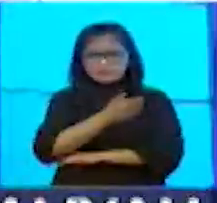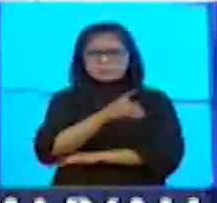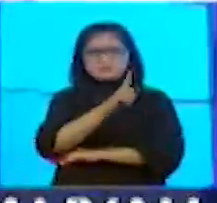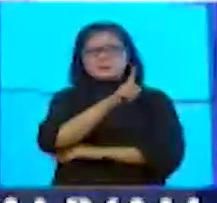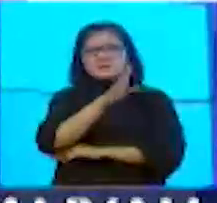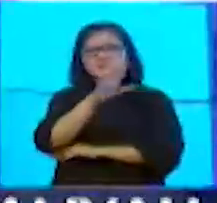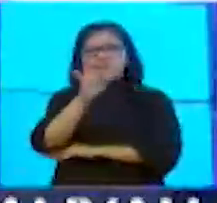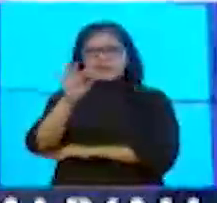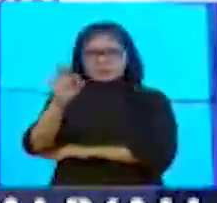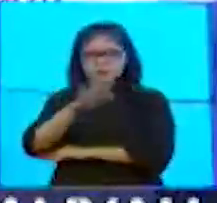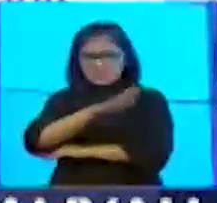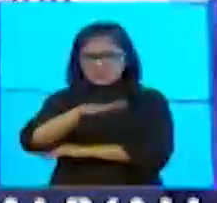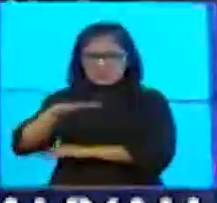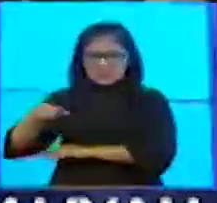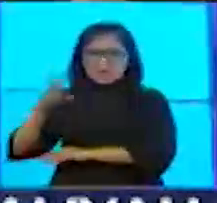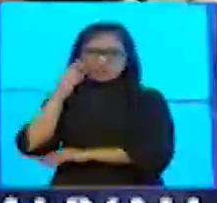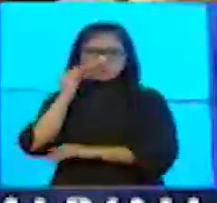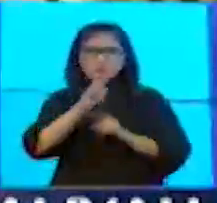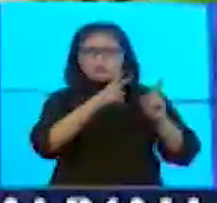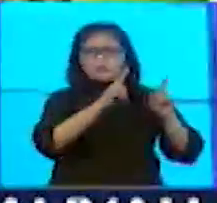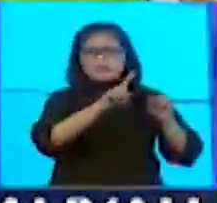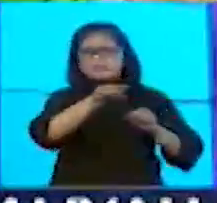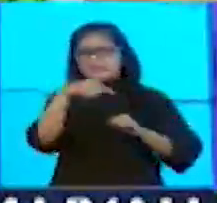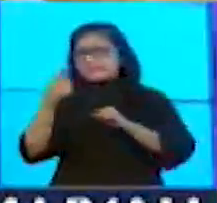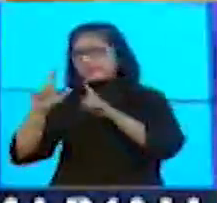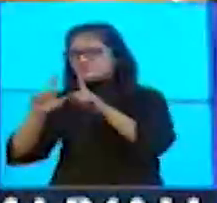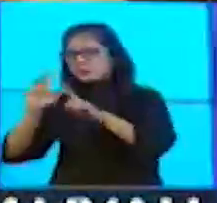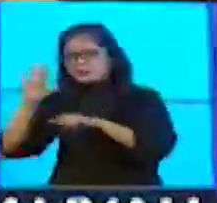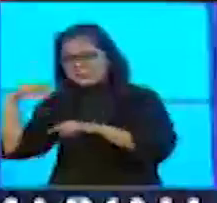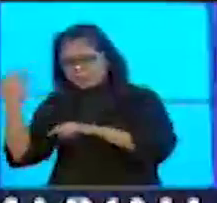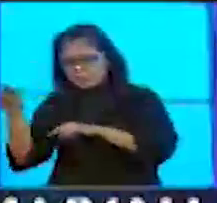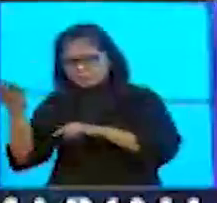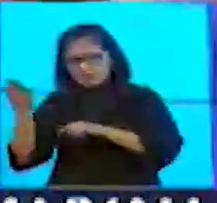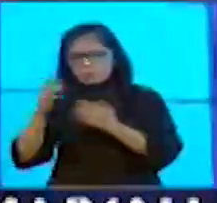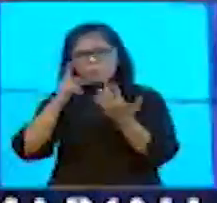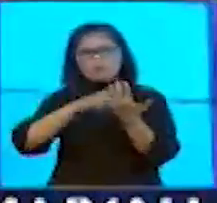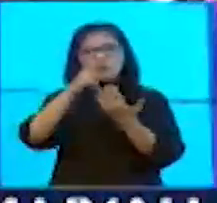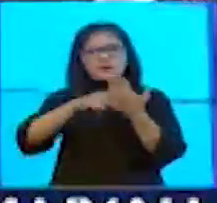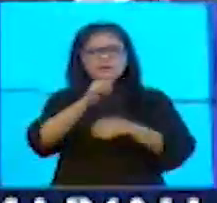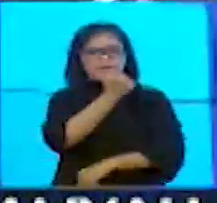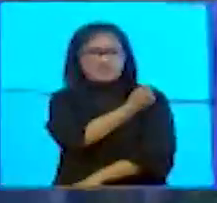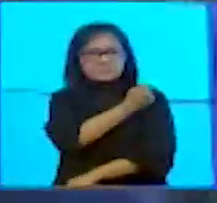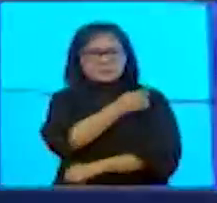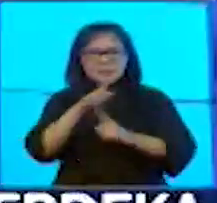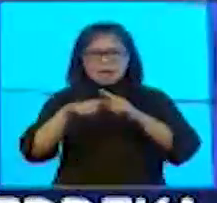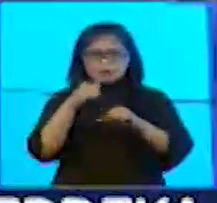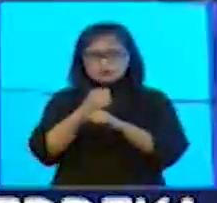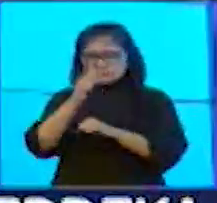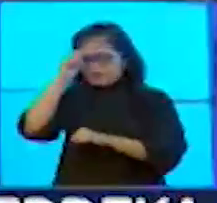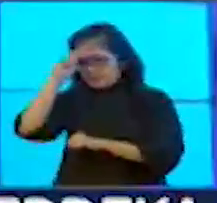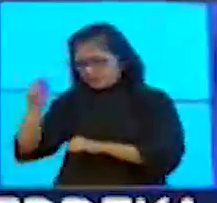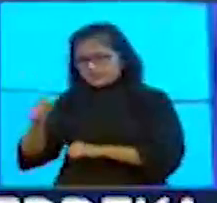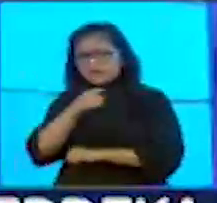siswa-siswi dengan rentang usia 12-17 tahun program vaksinasi Merdeka Ini mendapat apresiasi dari menparekraf